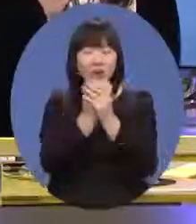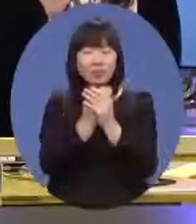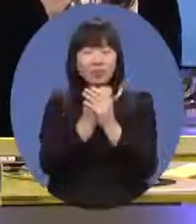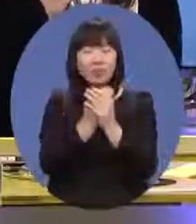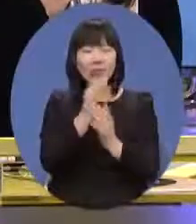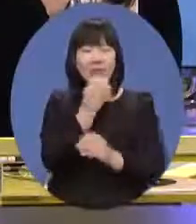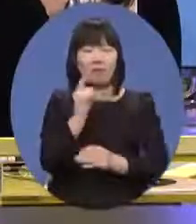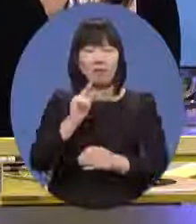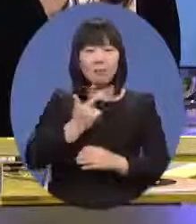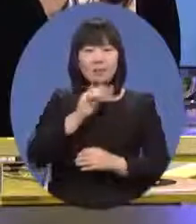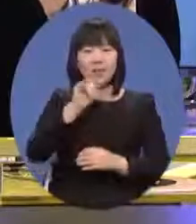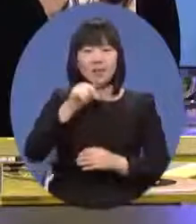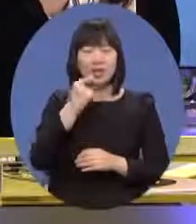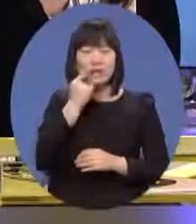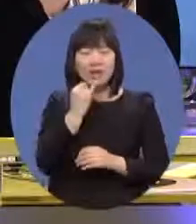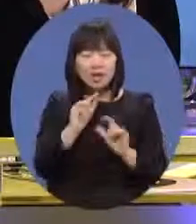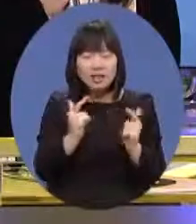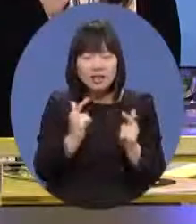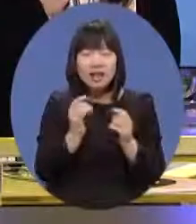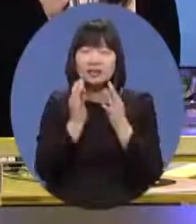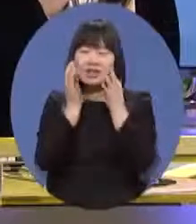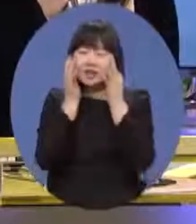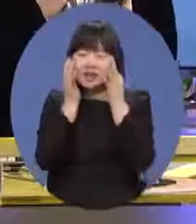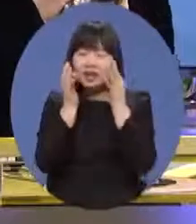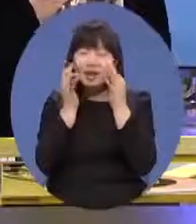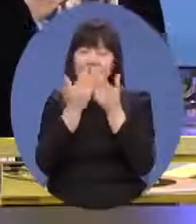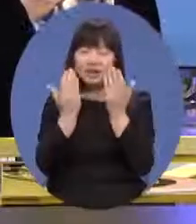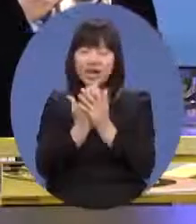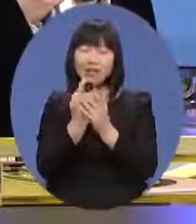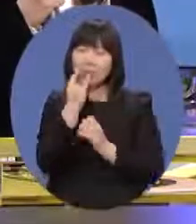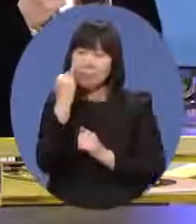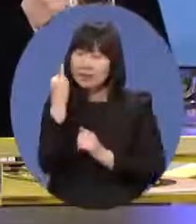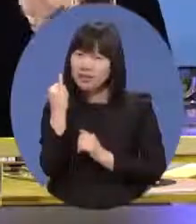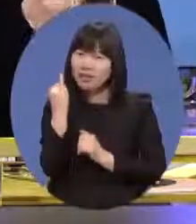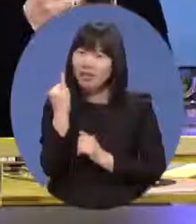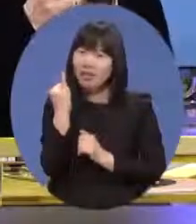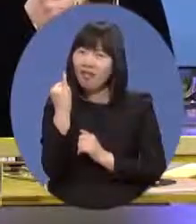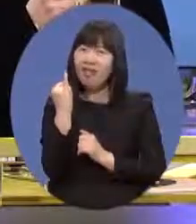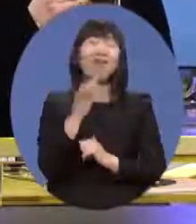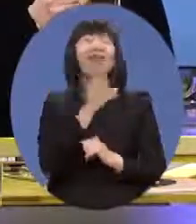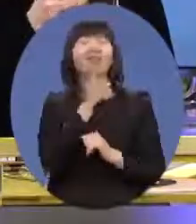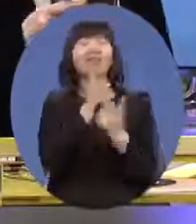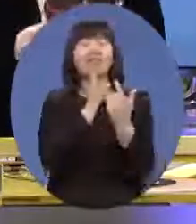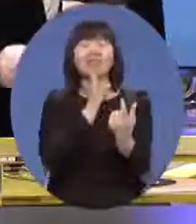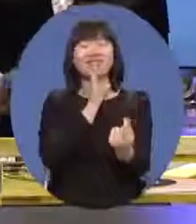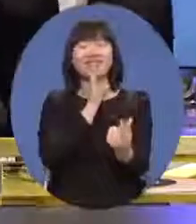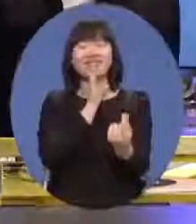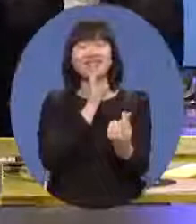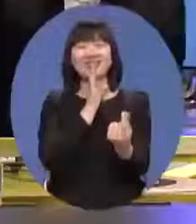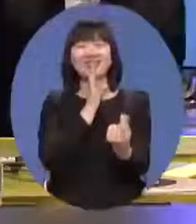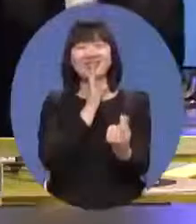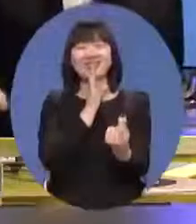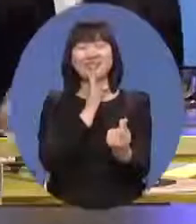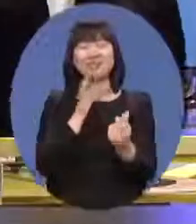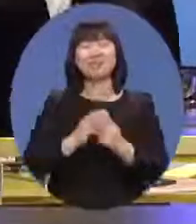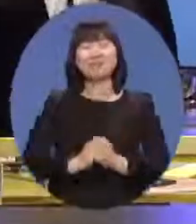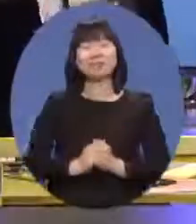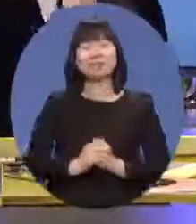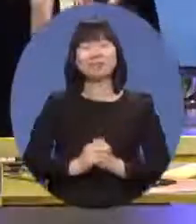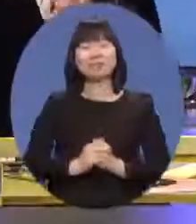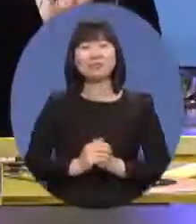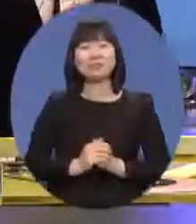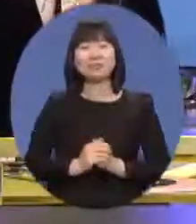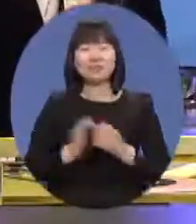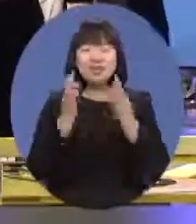엄마가 아니라 최선을 다한 엄마. 완벽한 네. 엄마가 아니라 최선 다한 엄마다? 네. 정답입니다. 네. 네.